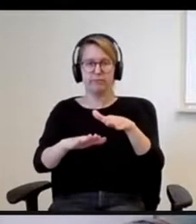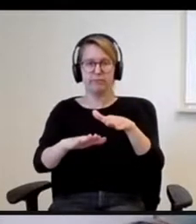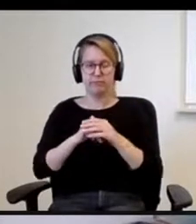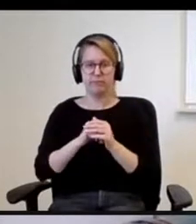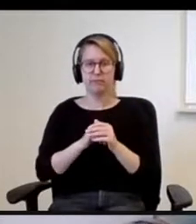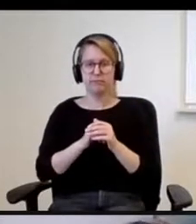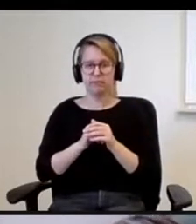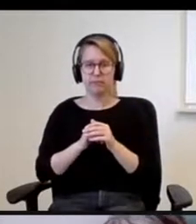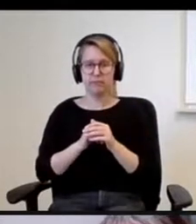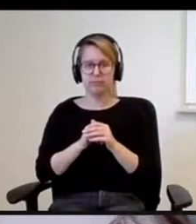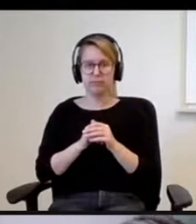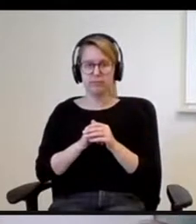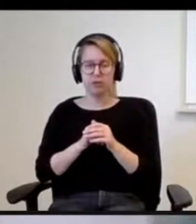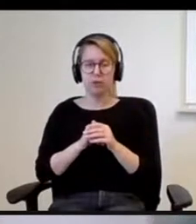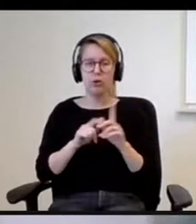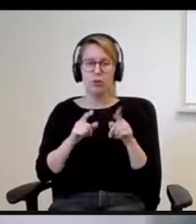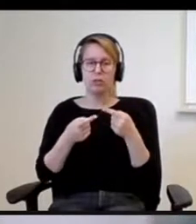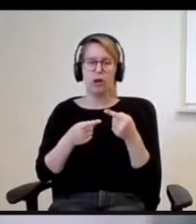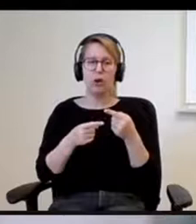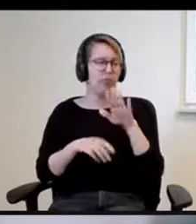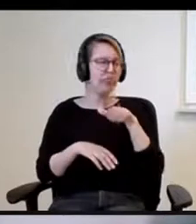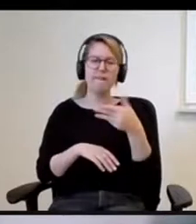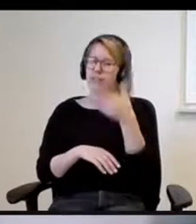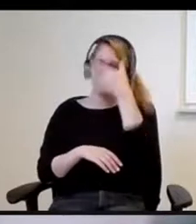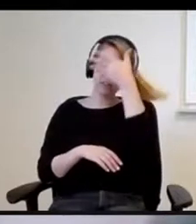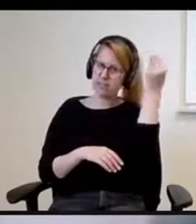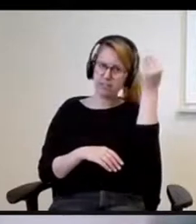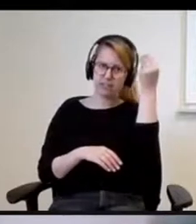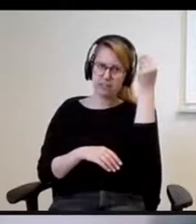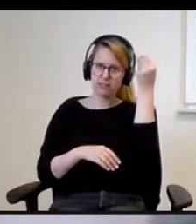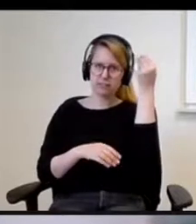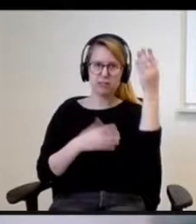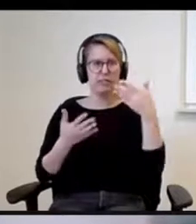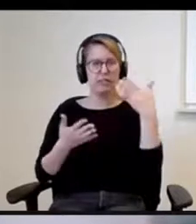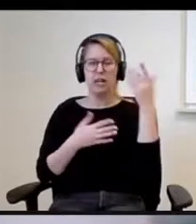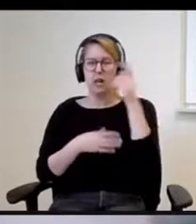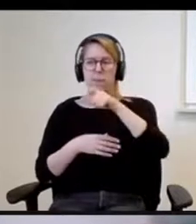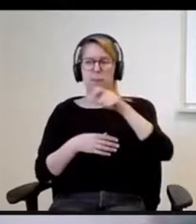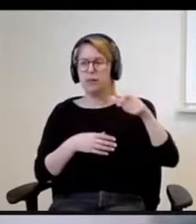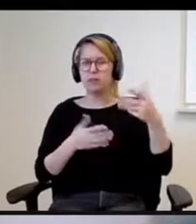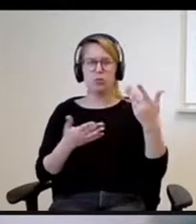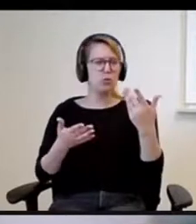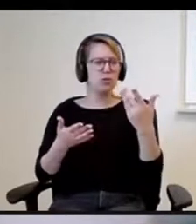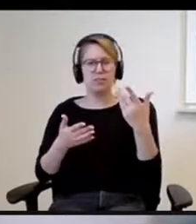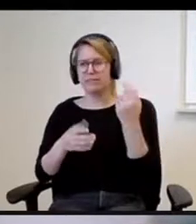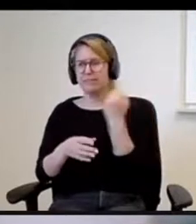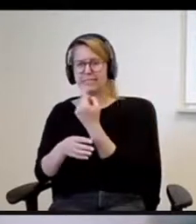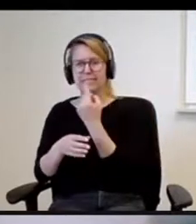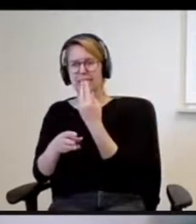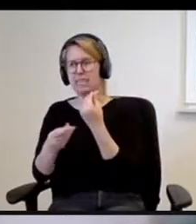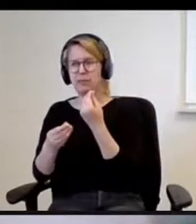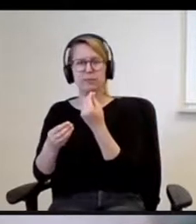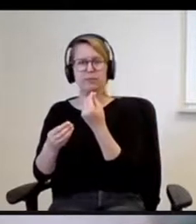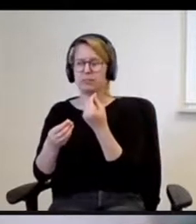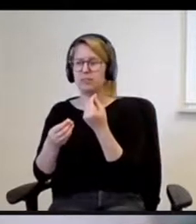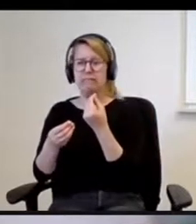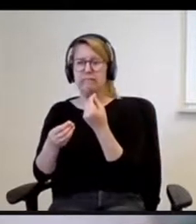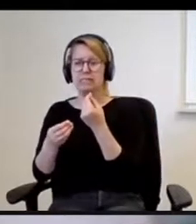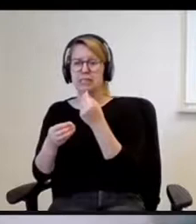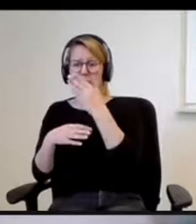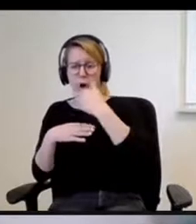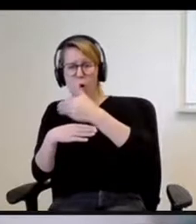oubliés que d'autres, parce que effectivement le fait d'être sourd, par exemple,